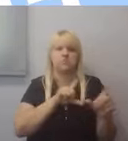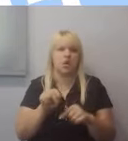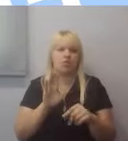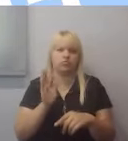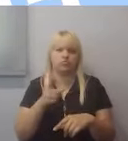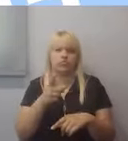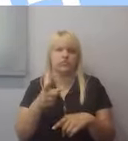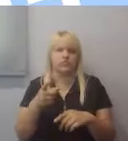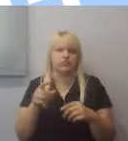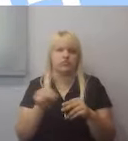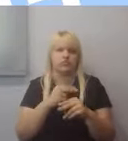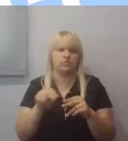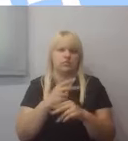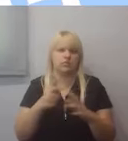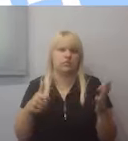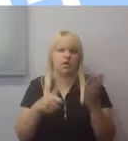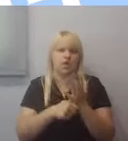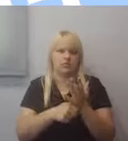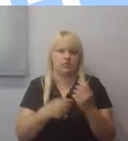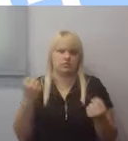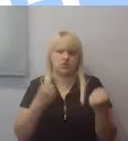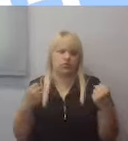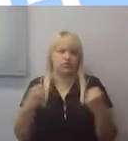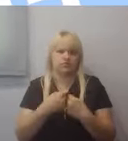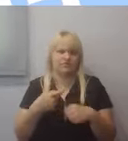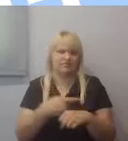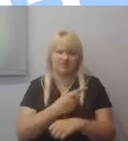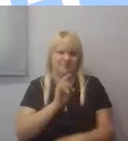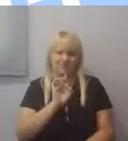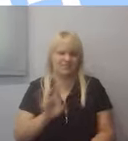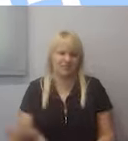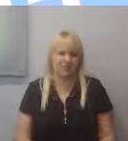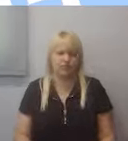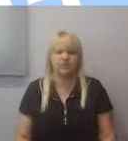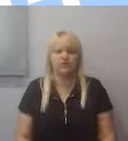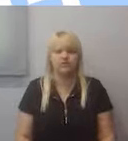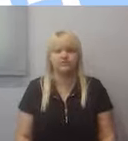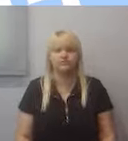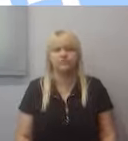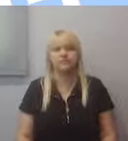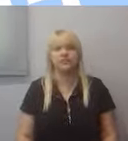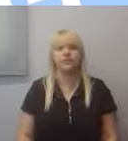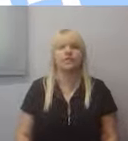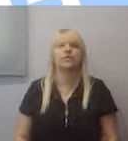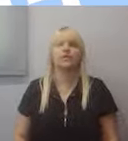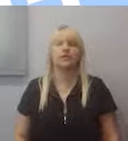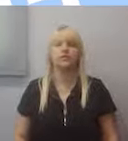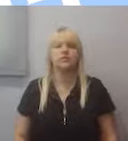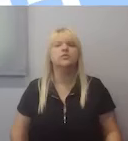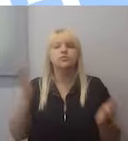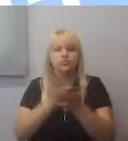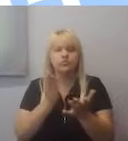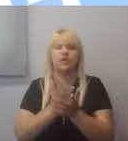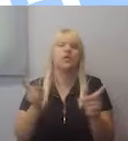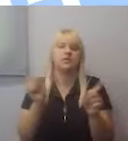piereģistrējs ja gadījumā transportlīdzekļi saskrējušies tas tā nu lūk jā tad viennozīmīgi jā mēs